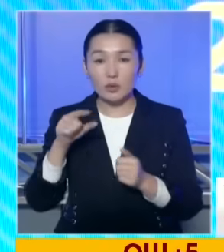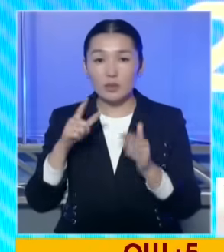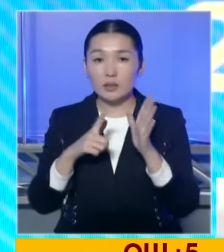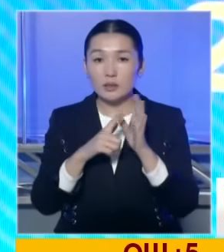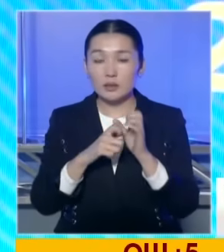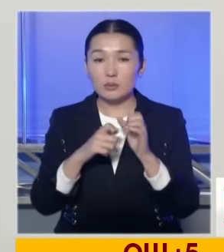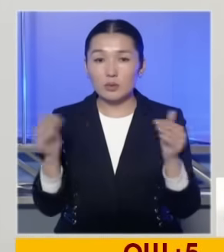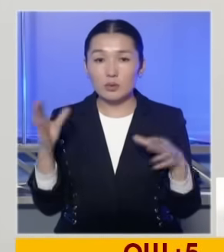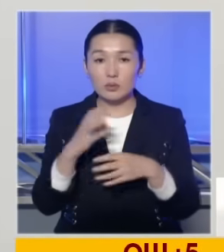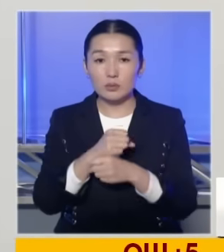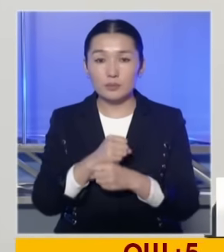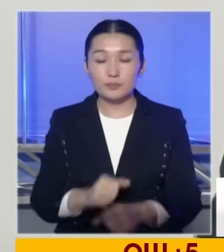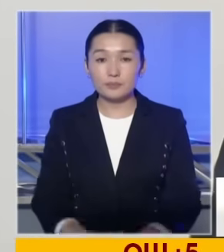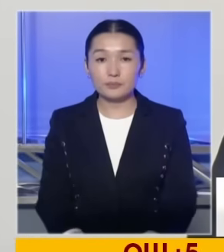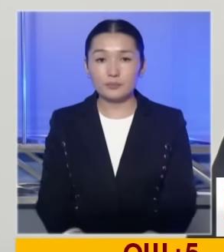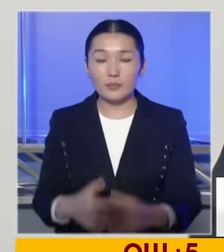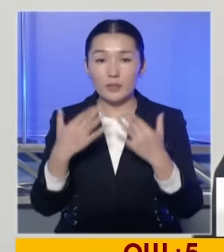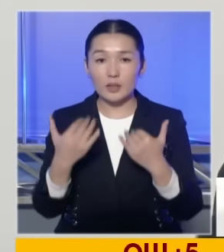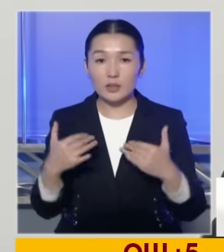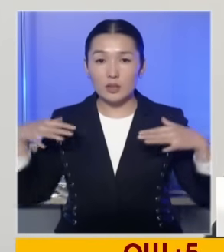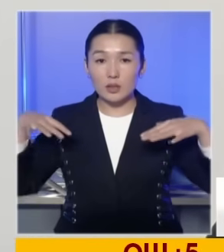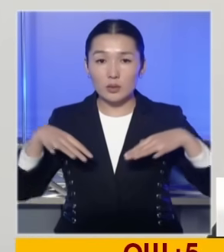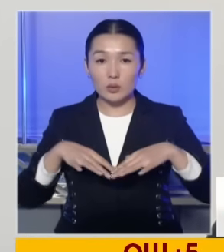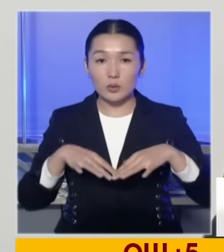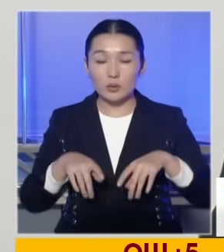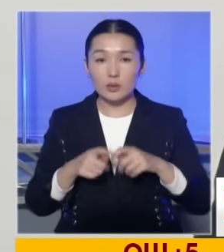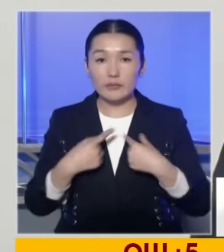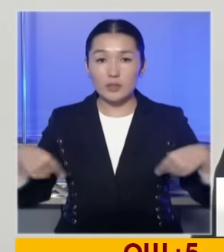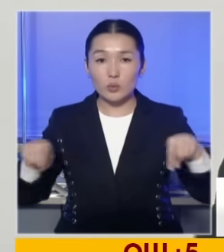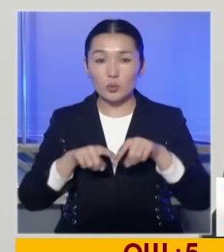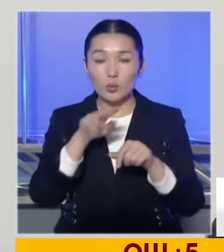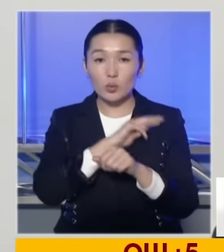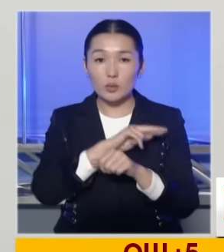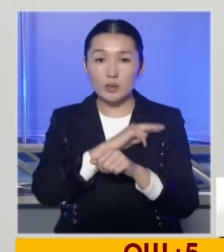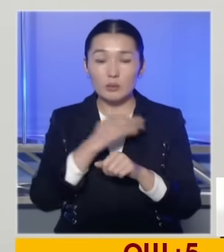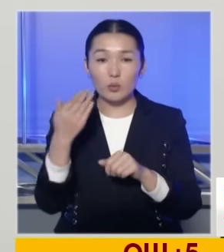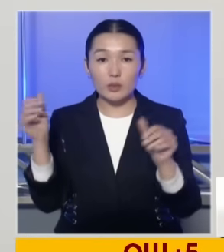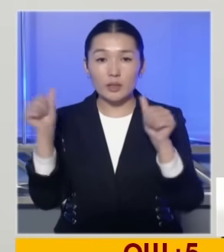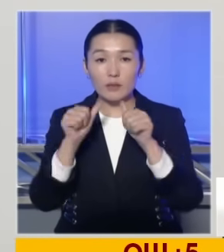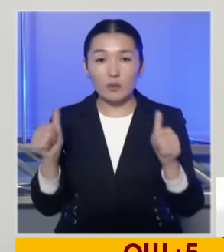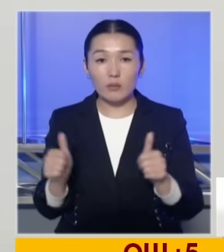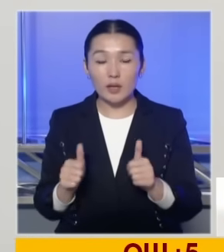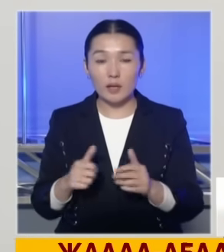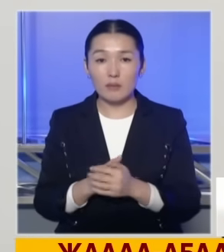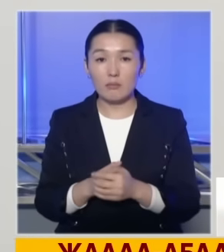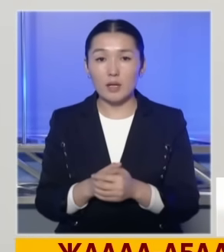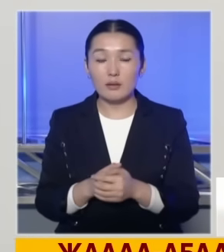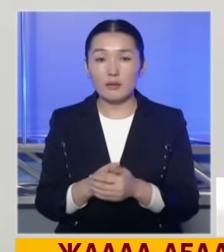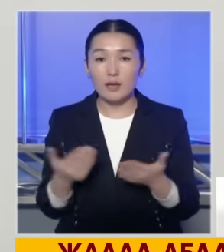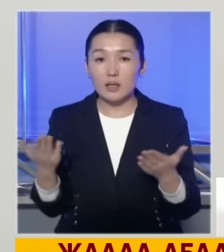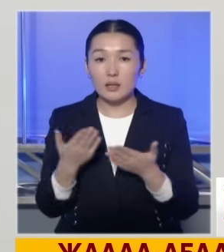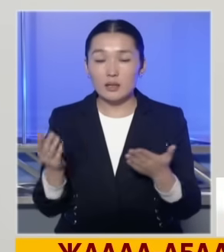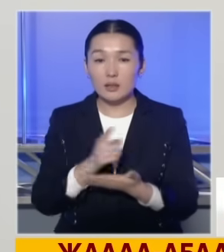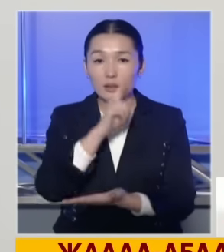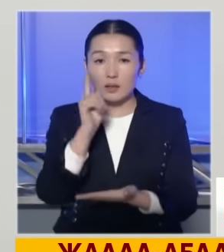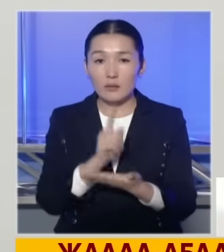кыскартылган. Азыр курултайдын уюштуруу иштери, курултайдын форматы, курултайдын тигилже бул маселелерге болгон